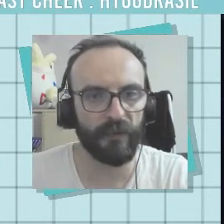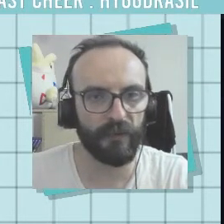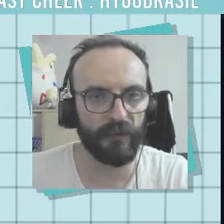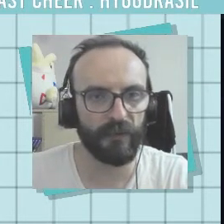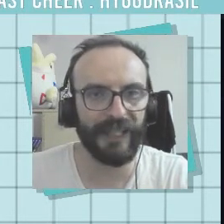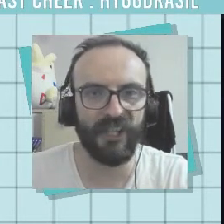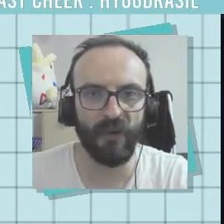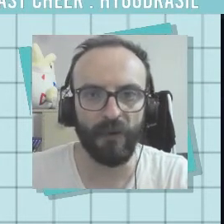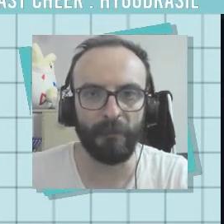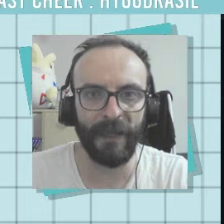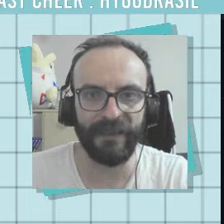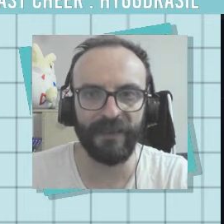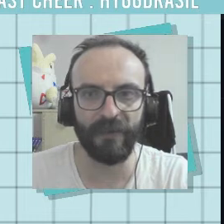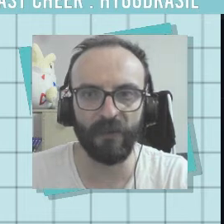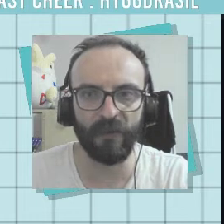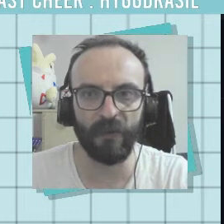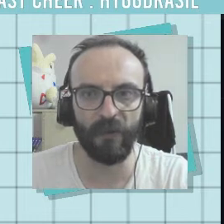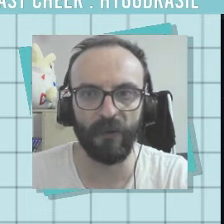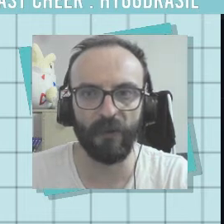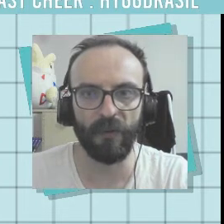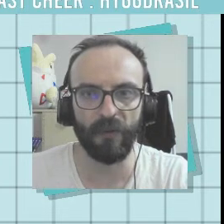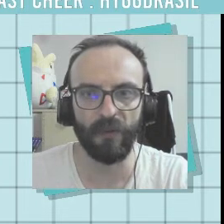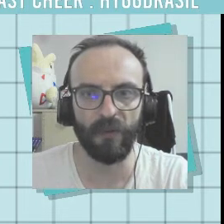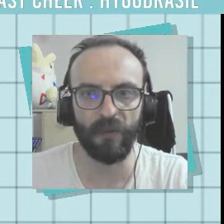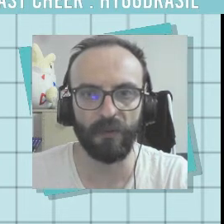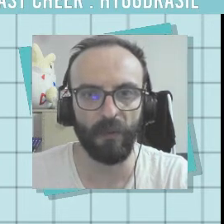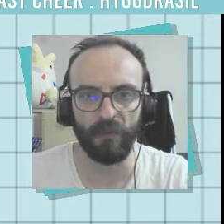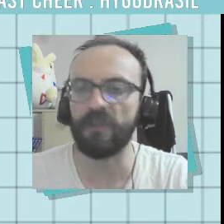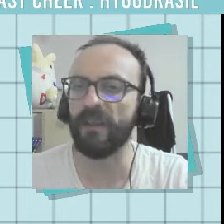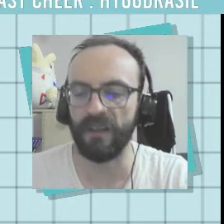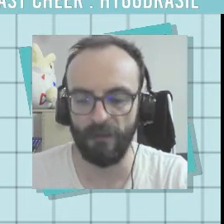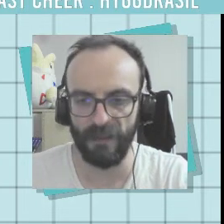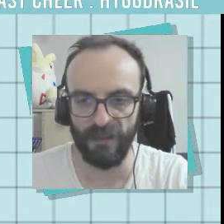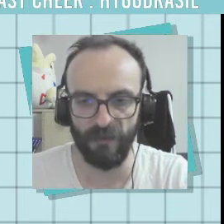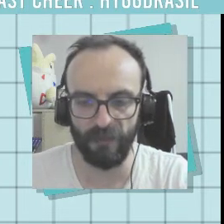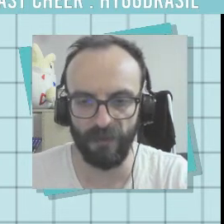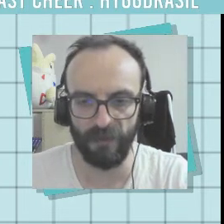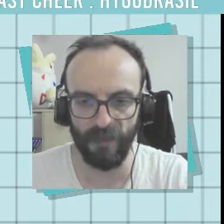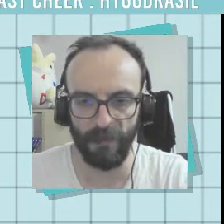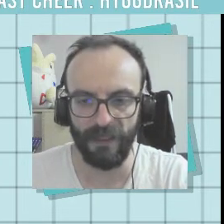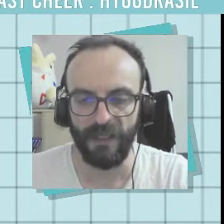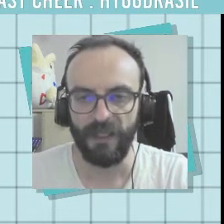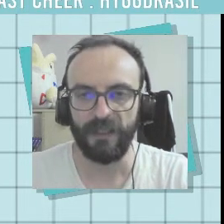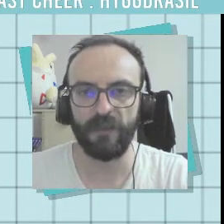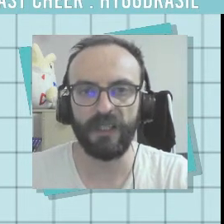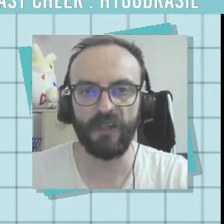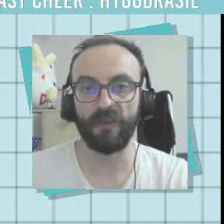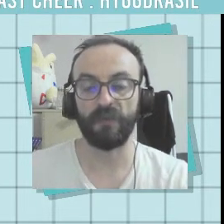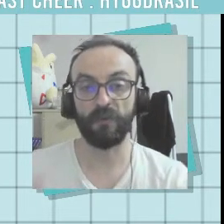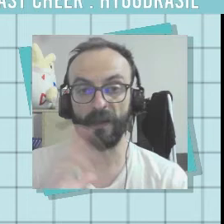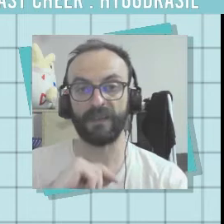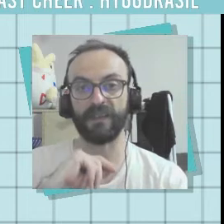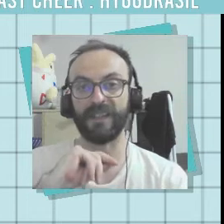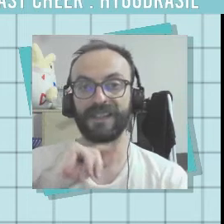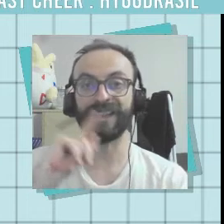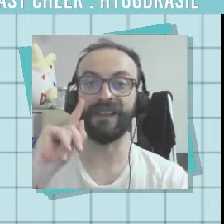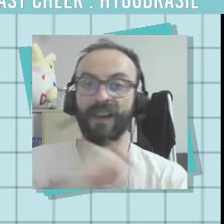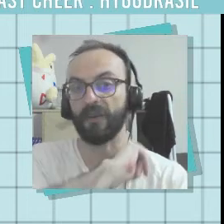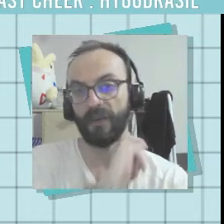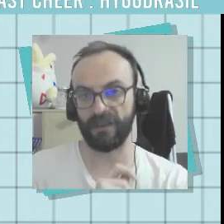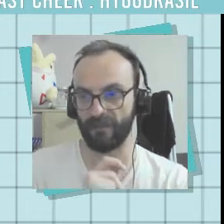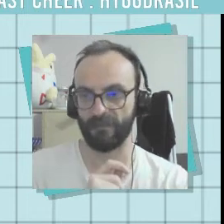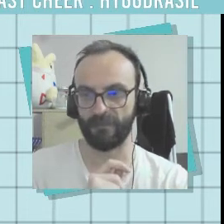que les gens mettent de... bon, je vais partir sur la nouvelle news après. Que les gens nous mettent des